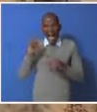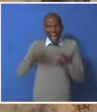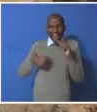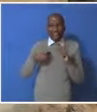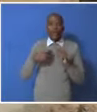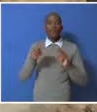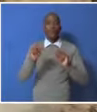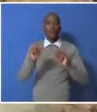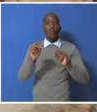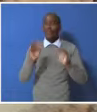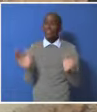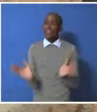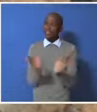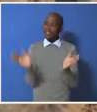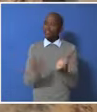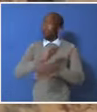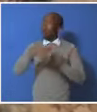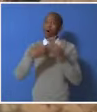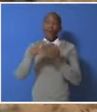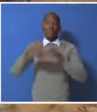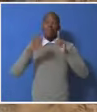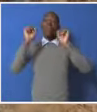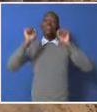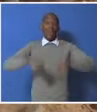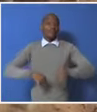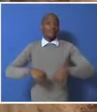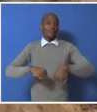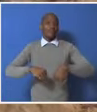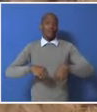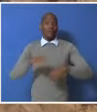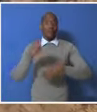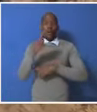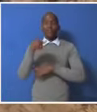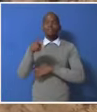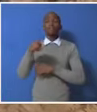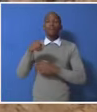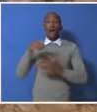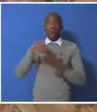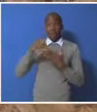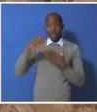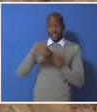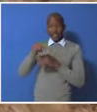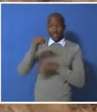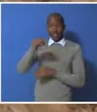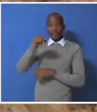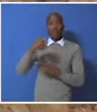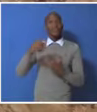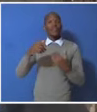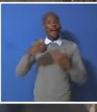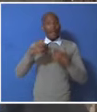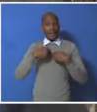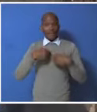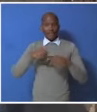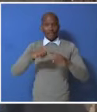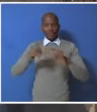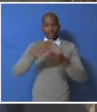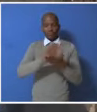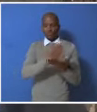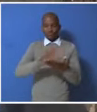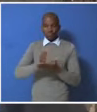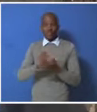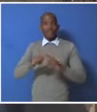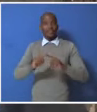kgona ne go rotloediwa mongwe le mongwe fela gore o ka itekalesego bogolo jang ka gore projeke ya mohuta o e kgaogantswe ka